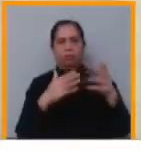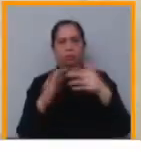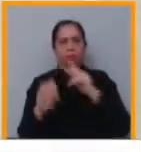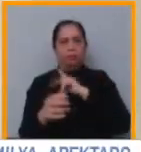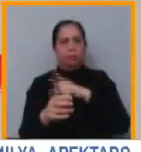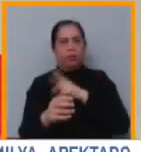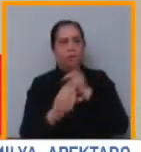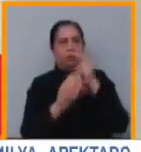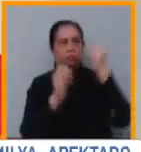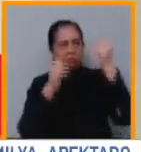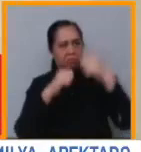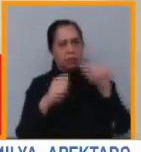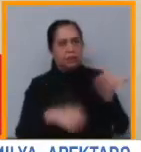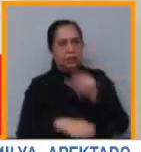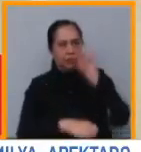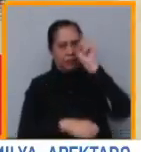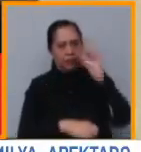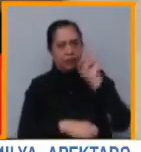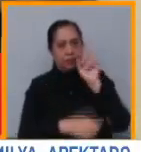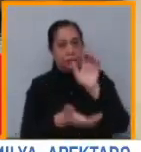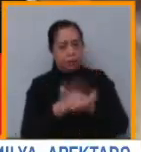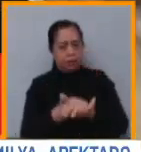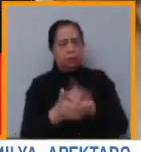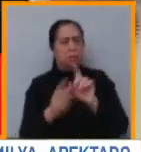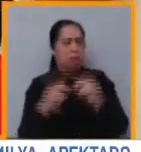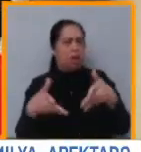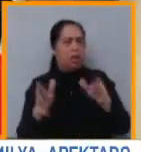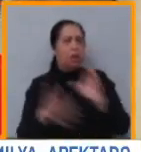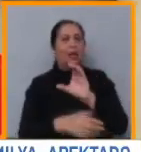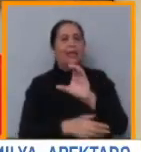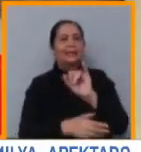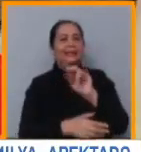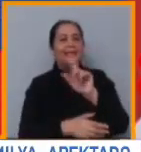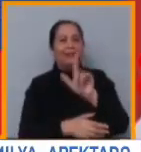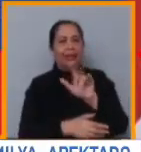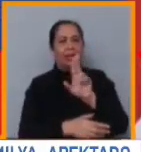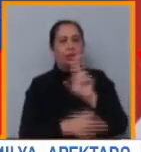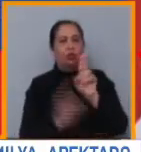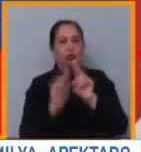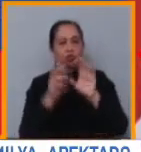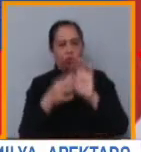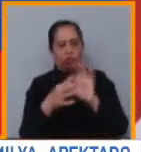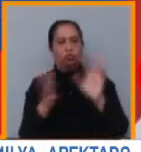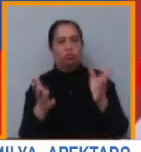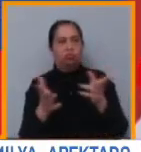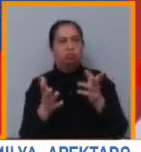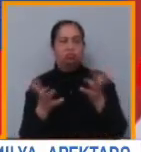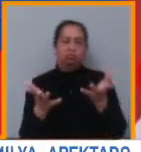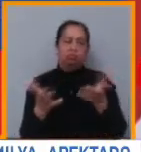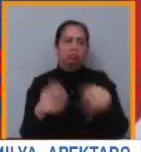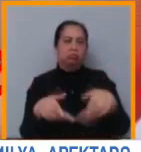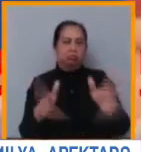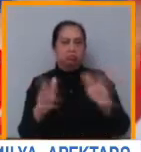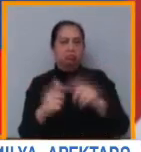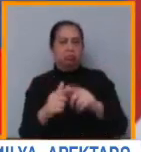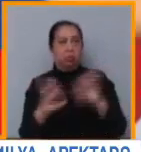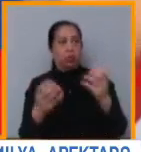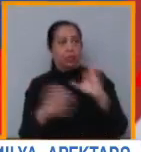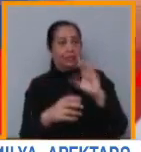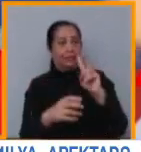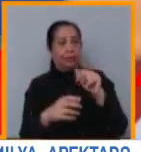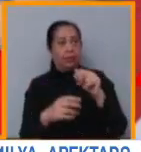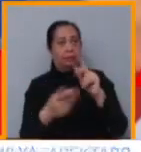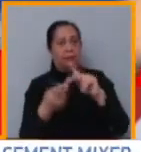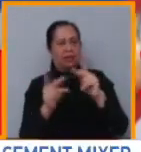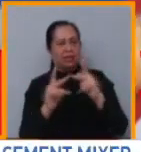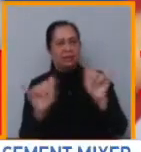same-sex marriage ay papayagan niya ang civil union para sa mga same-sex couple. On the other hand, if they want a civil partnership, because parang negosyante